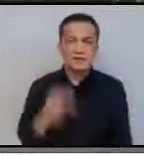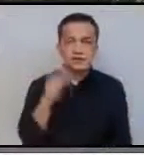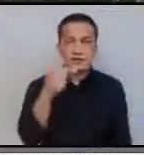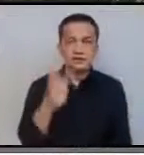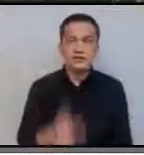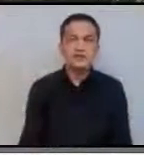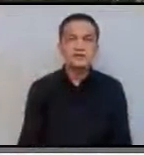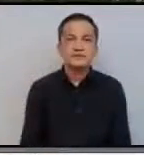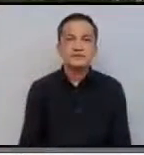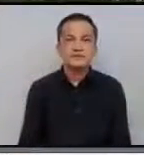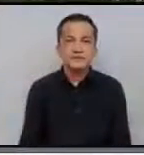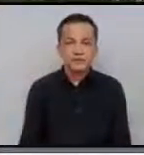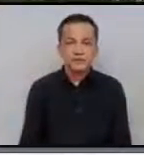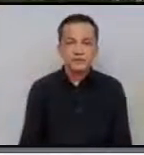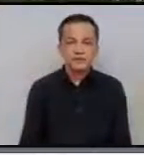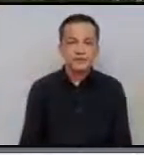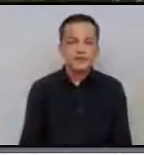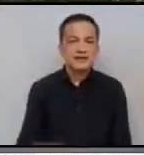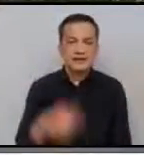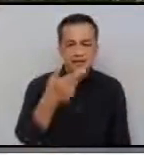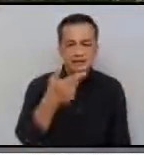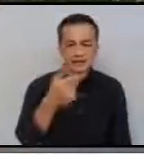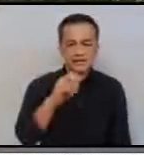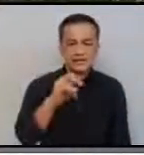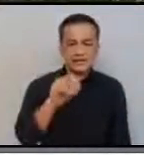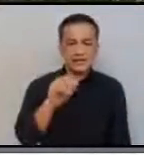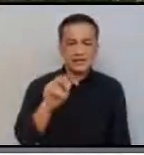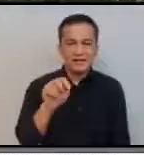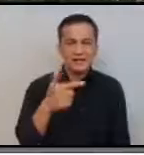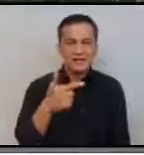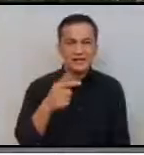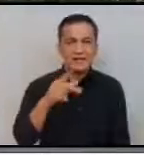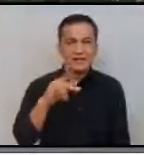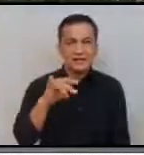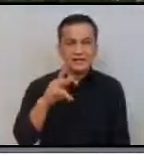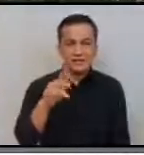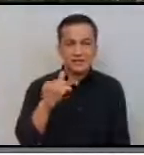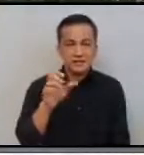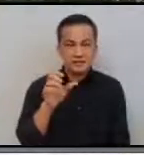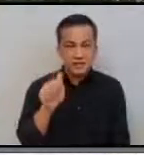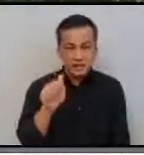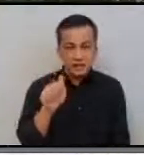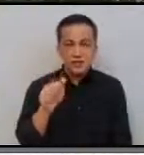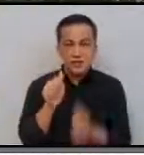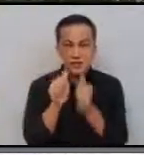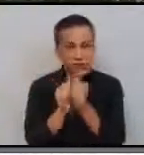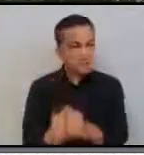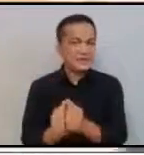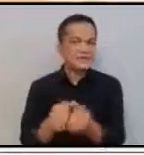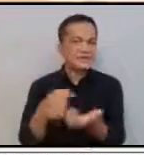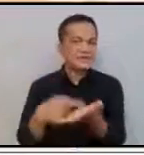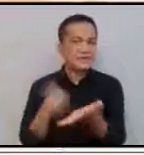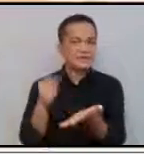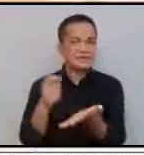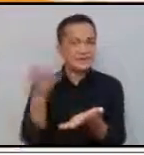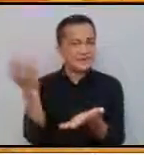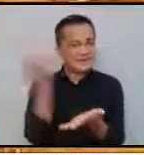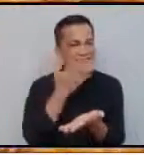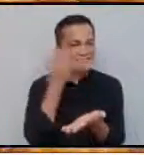ating ginataang kalabasa with shrimp. Hindi po ba napakaganda?